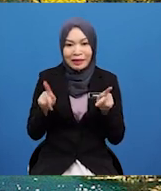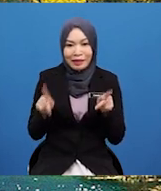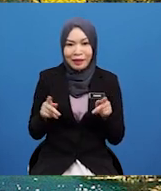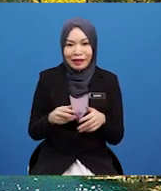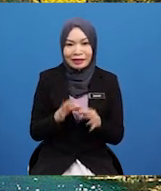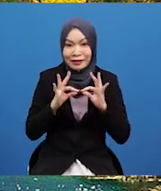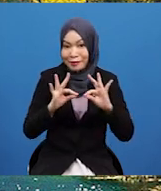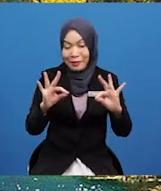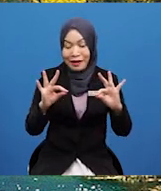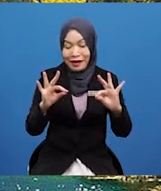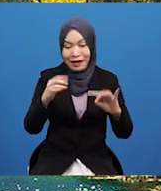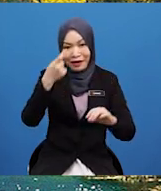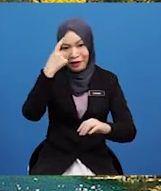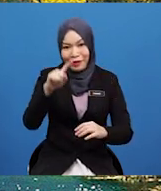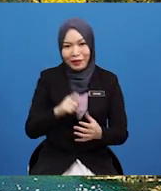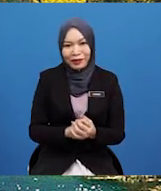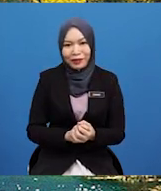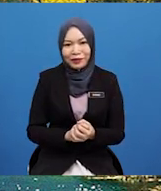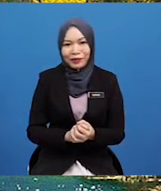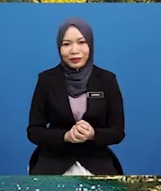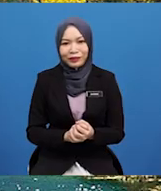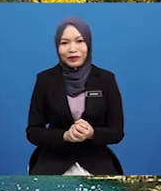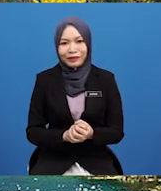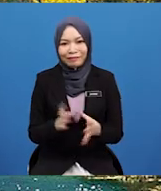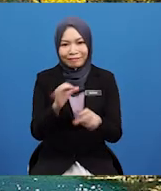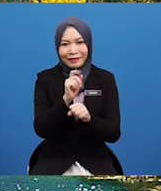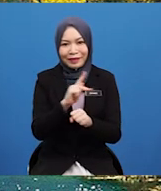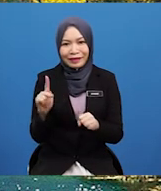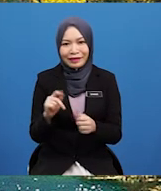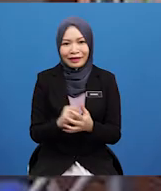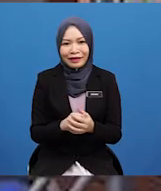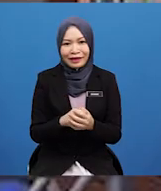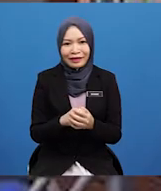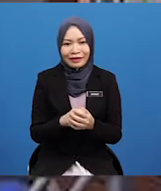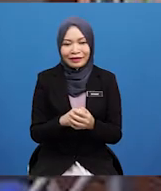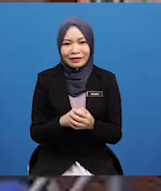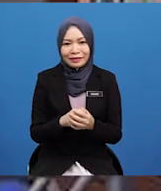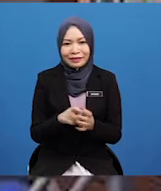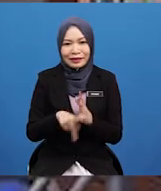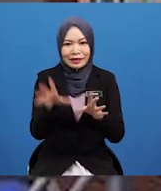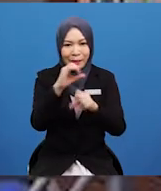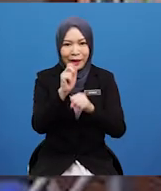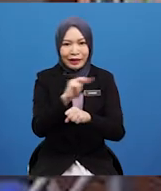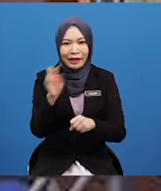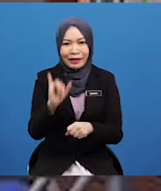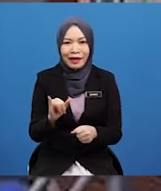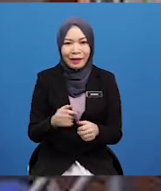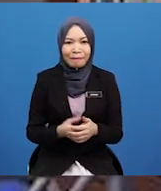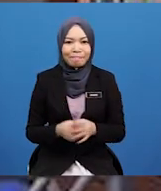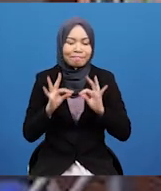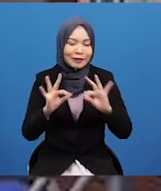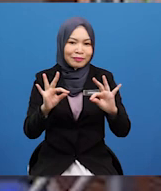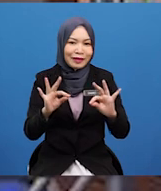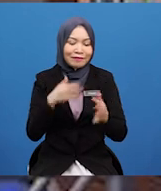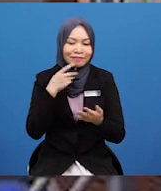untuk menyinari masa depan yang gemilang. Terima kasih kerana